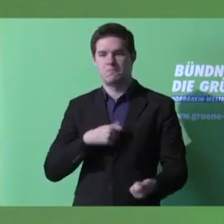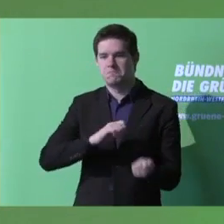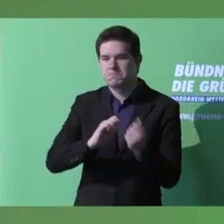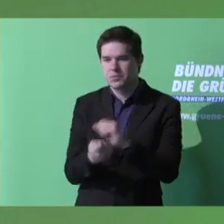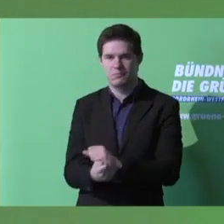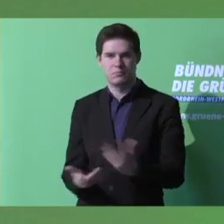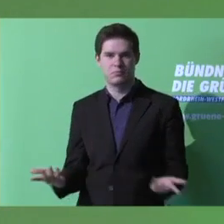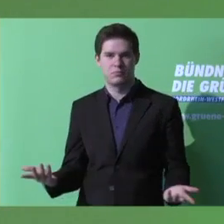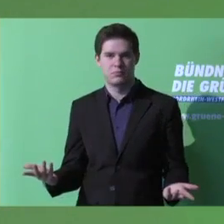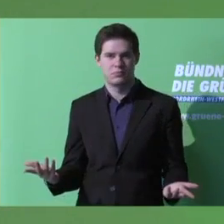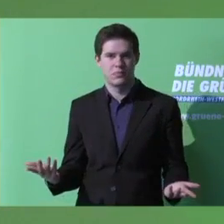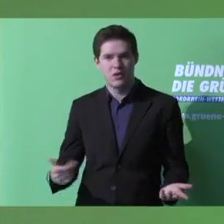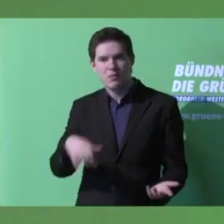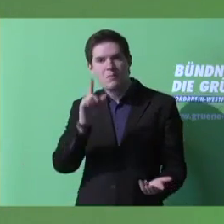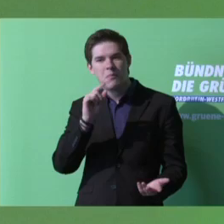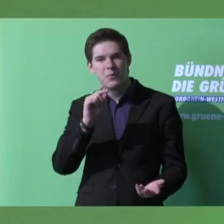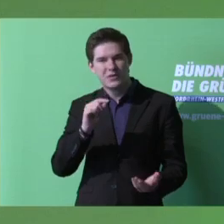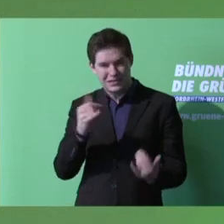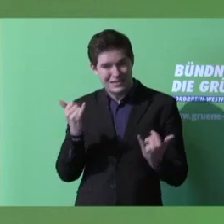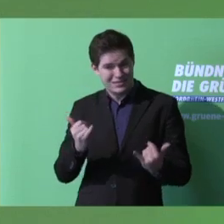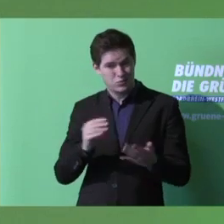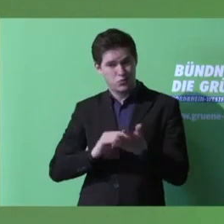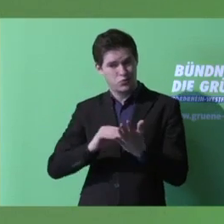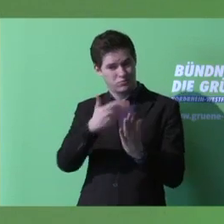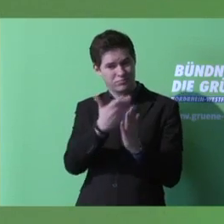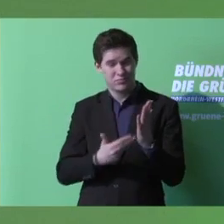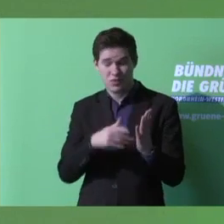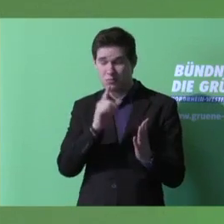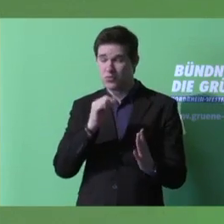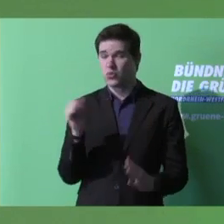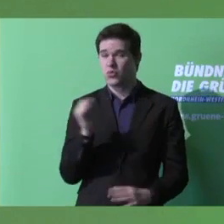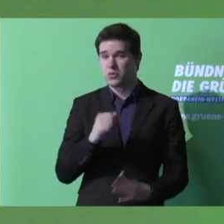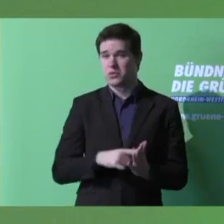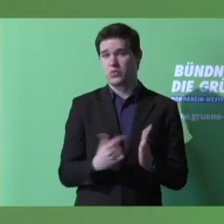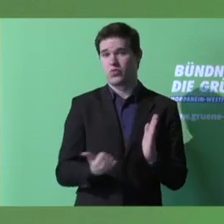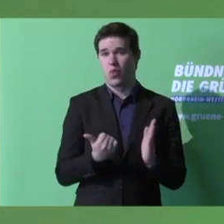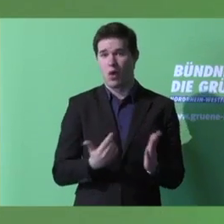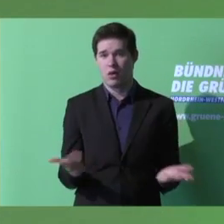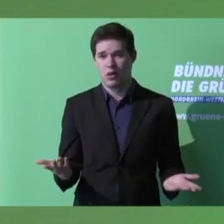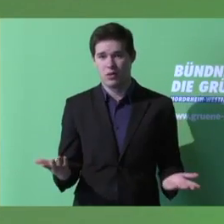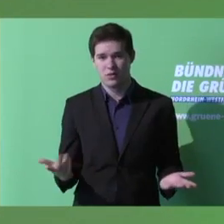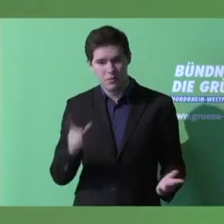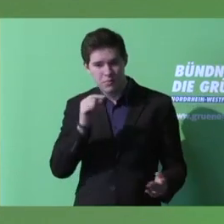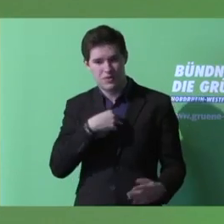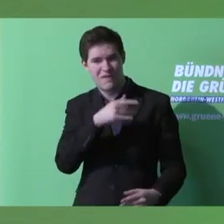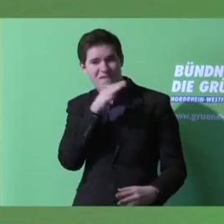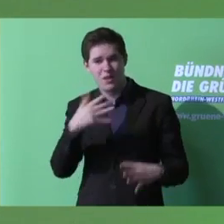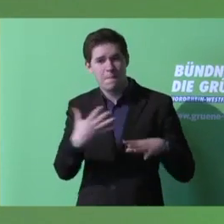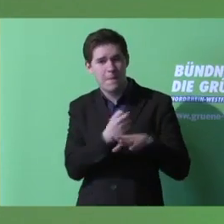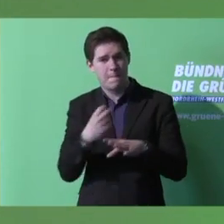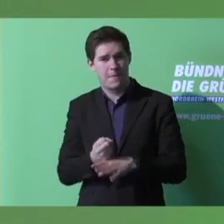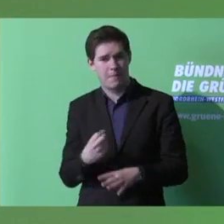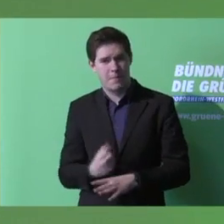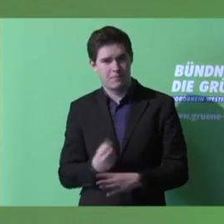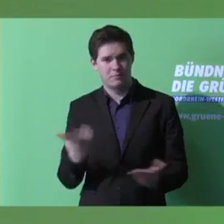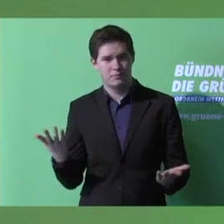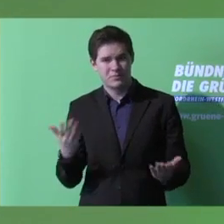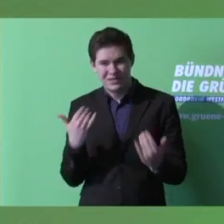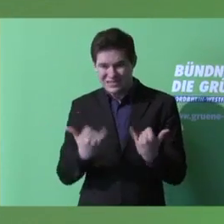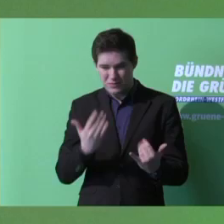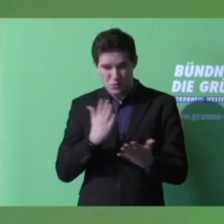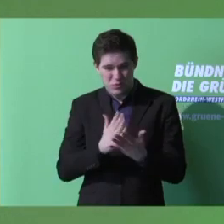Schulfrieden, der sich bundesweit sehen lassen kann. Liebe Silvia, du hast mit deiner Beharrlichkeit erreicht, dass in diesem Land angefangen wurde mit